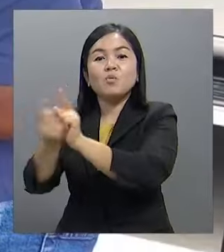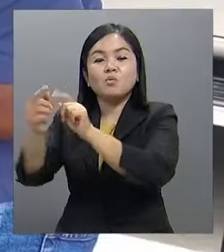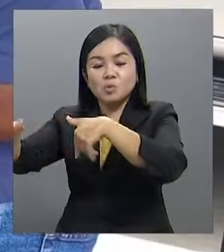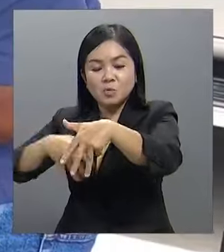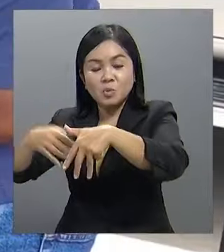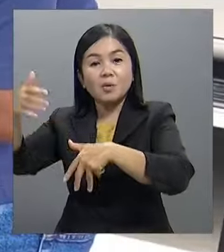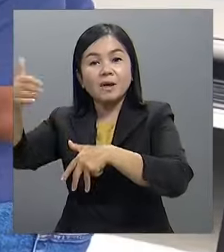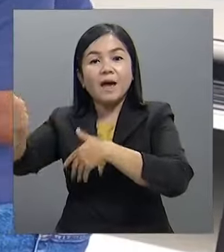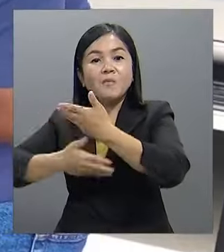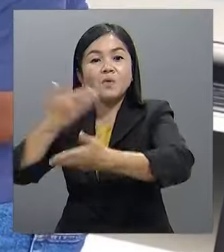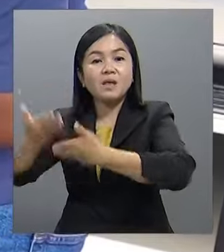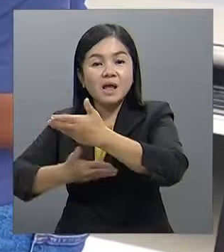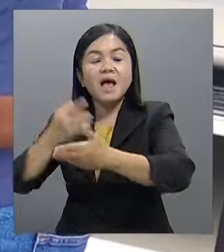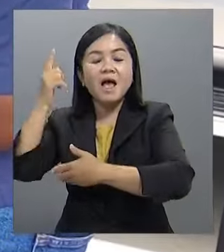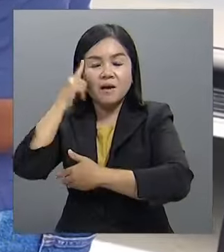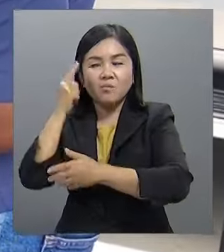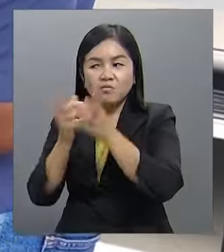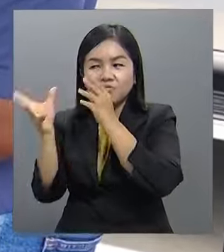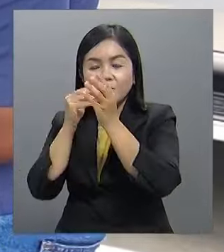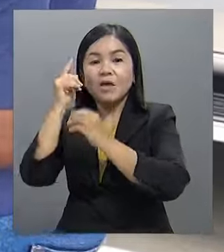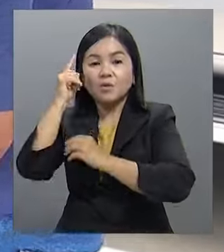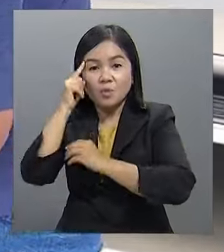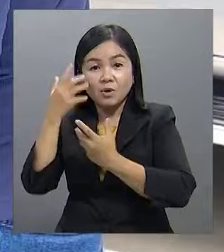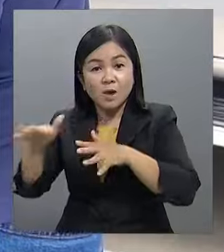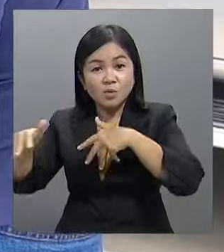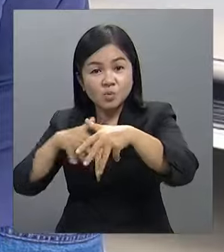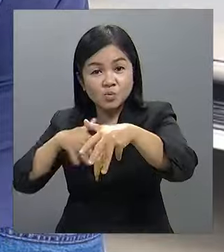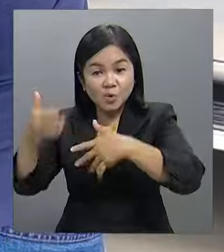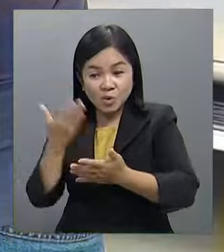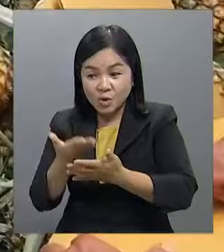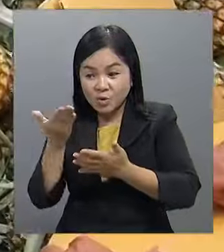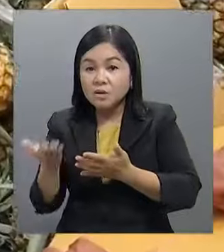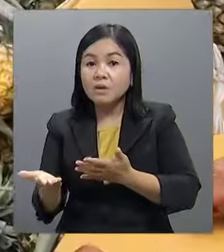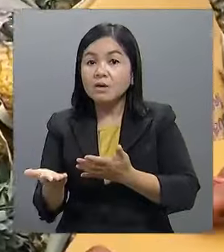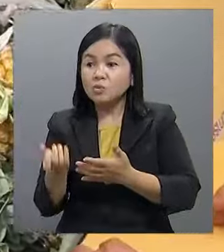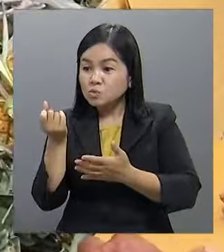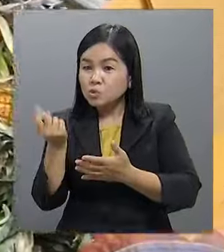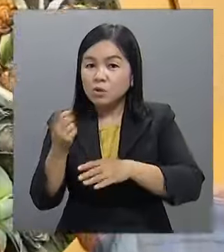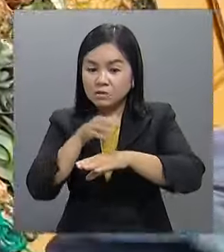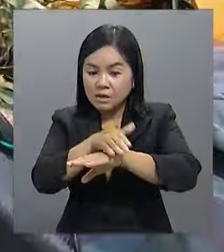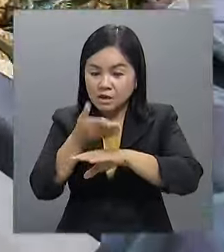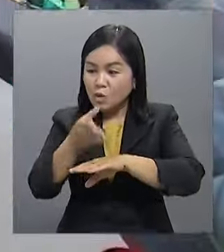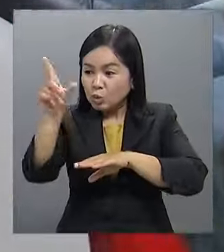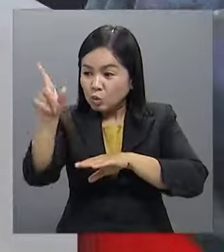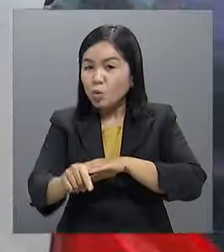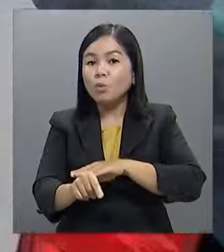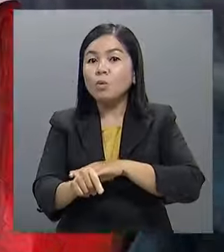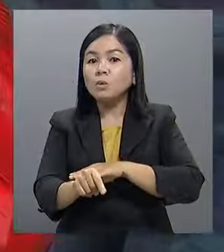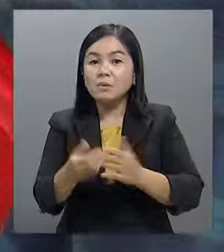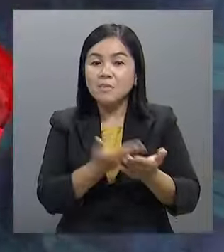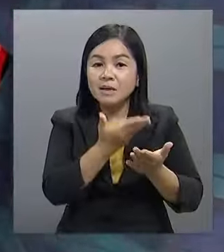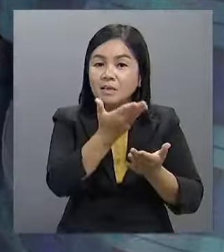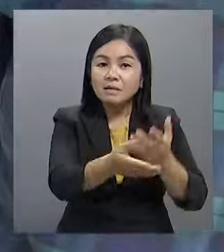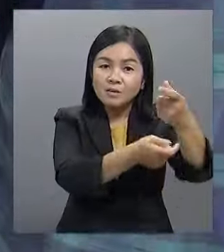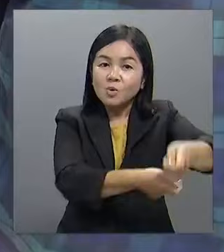เลยนะคะในขณะเดียวกันผู้บริโภคเองเนี่ยก็ได้รับผลผลิตในราคาที่ถูกเหมือนส่งตรงมาจากสวนเลยเมื่อกี้โอ้โหคุณผู้ชมเห็น